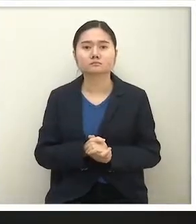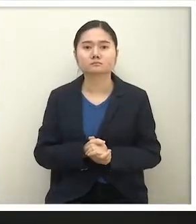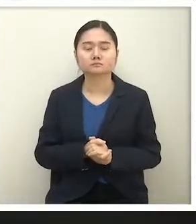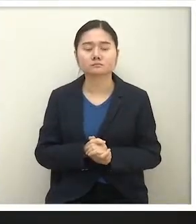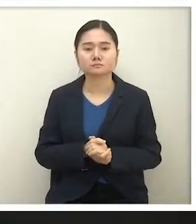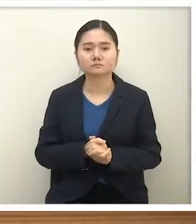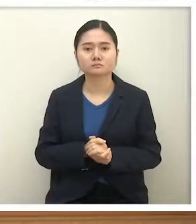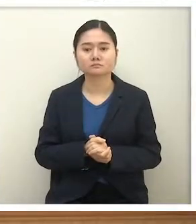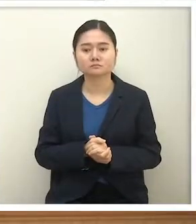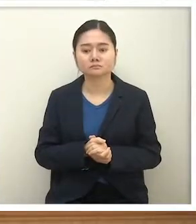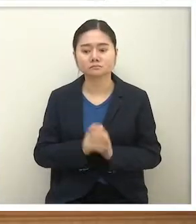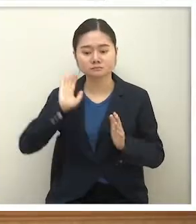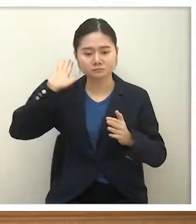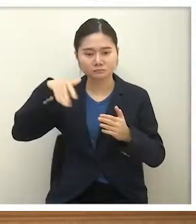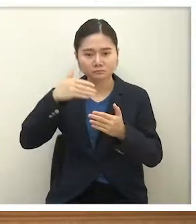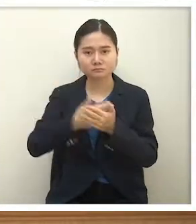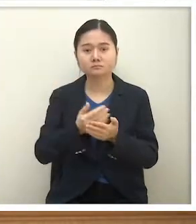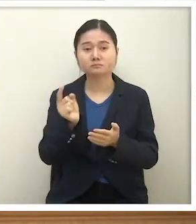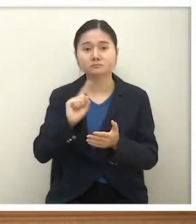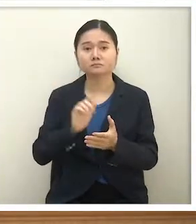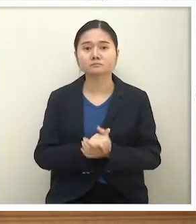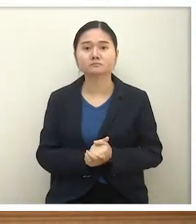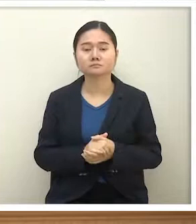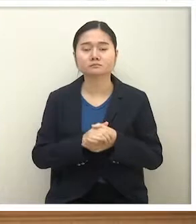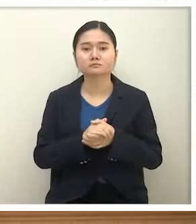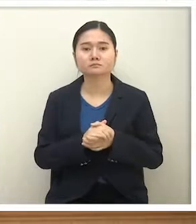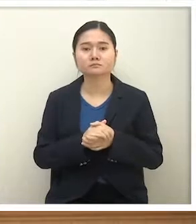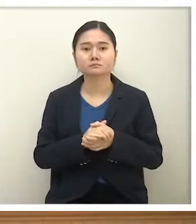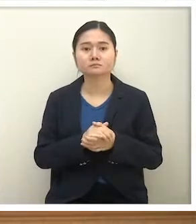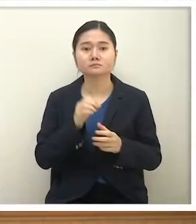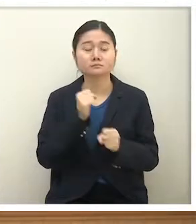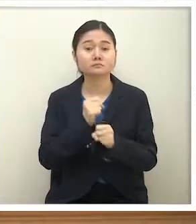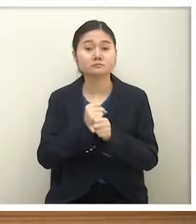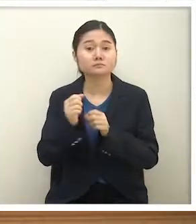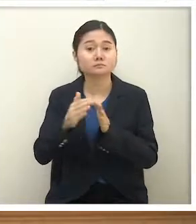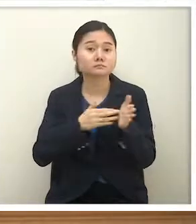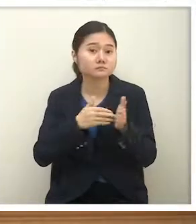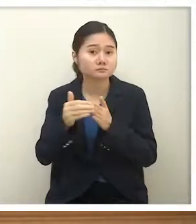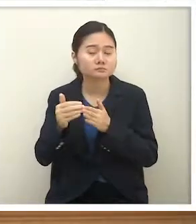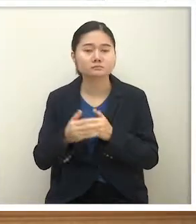ก็หลังจากนั้นเขาจะมาใส่โทน